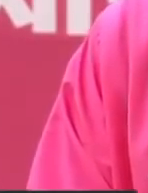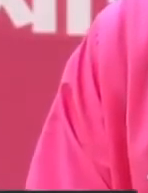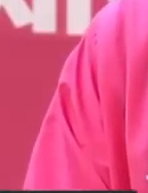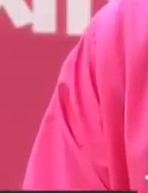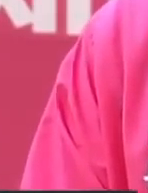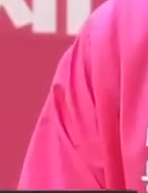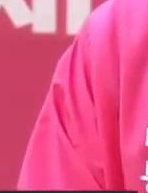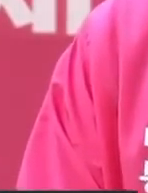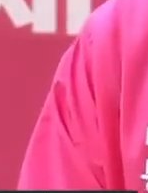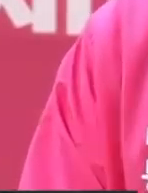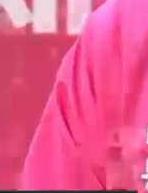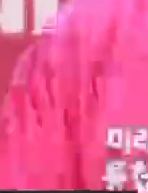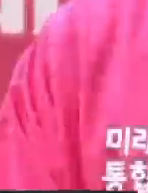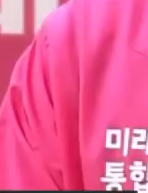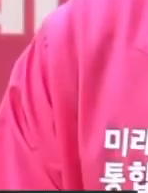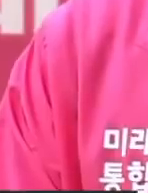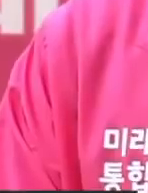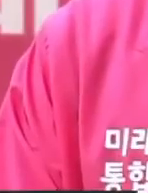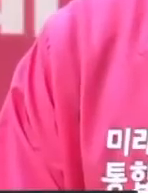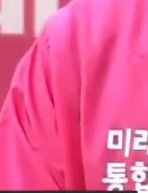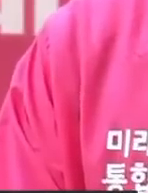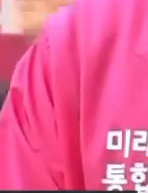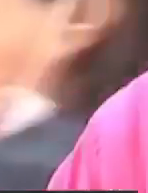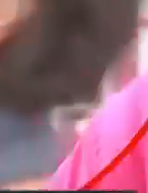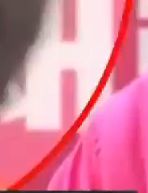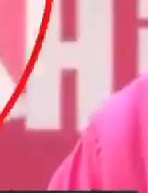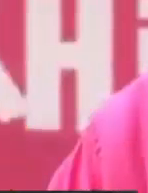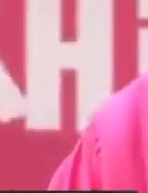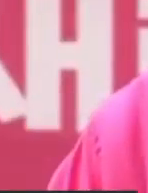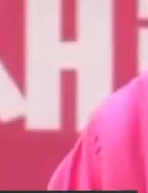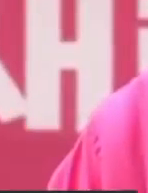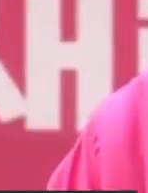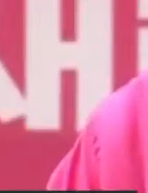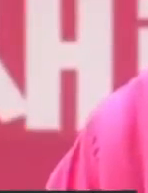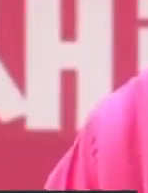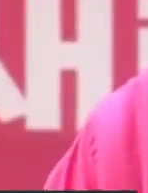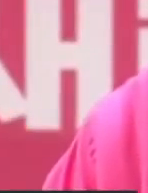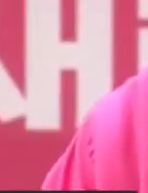오셨는데. 근데 제가 좀 연기. 아